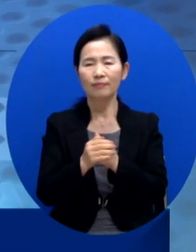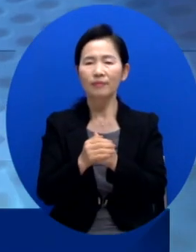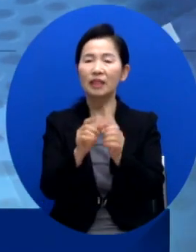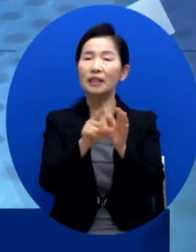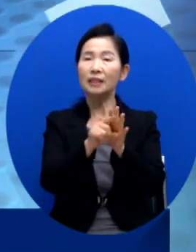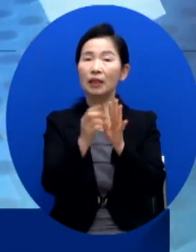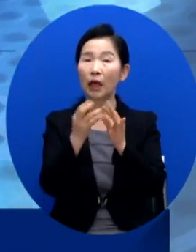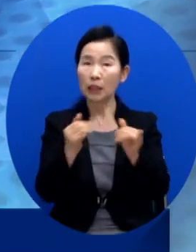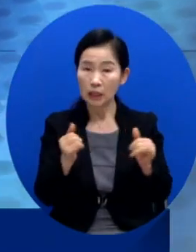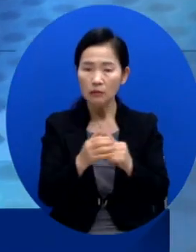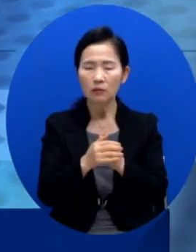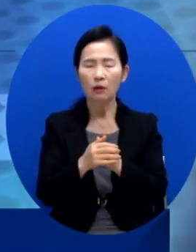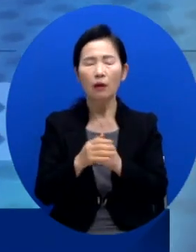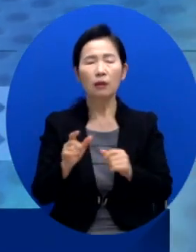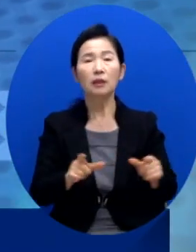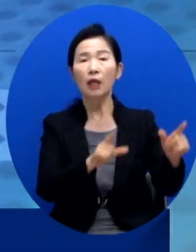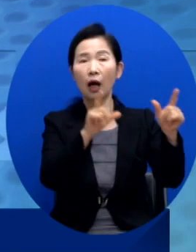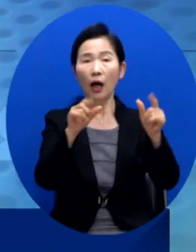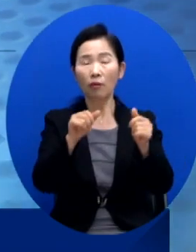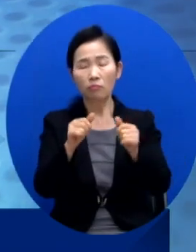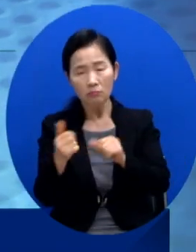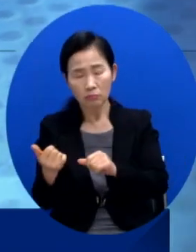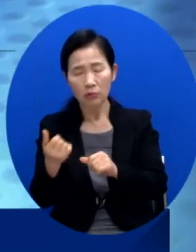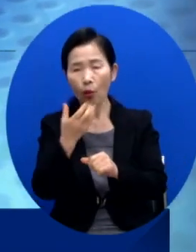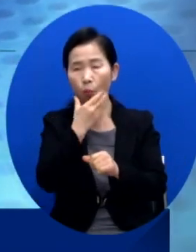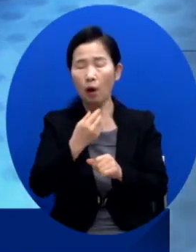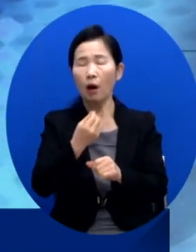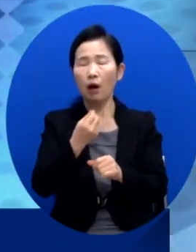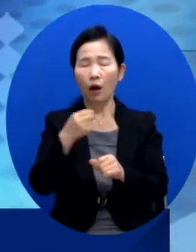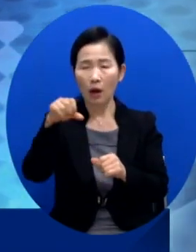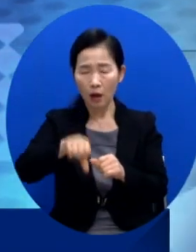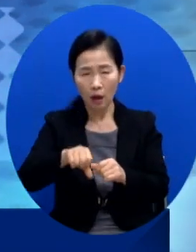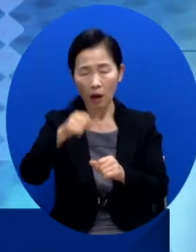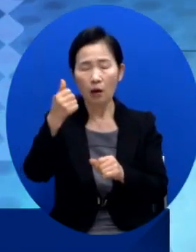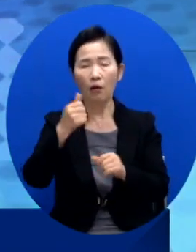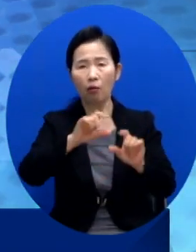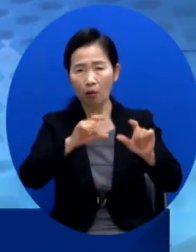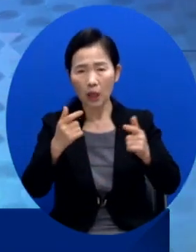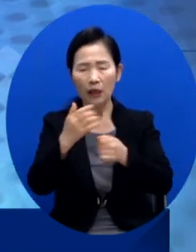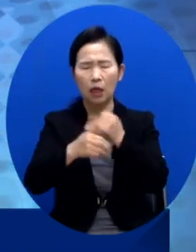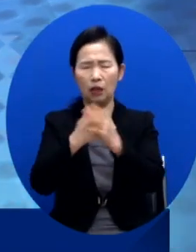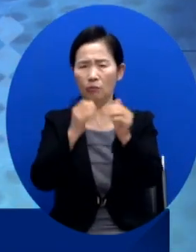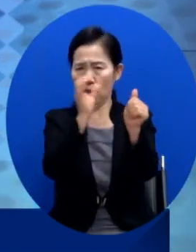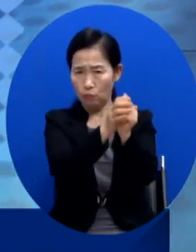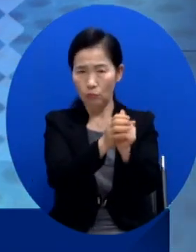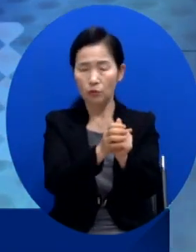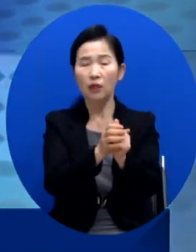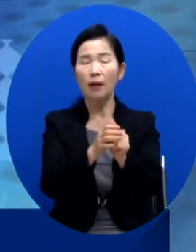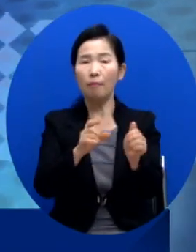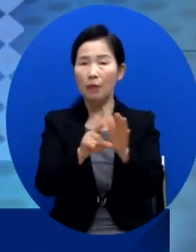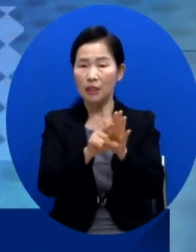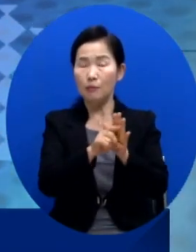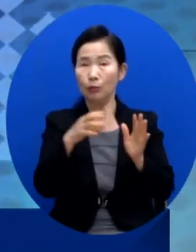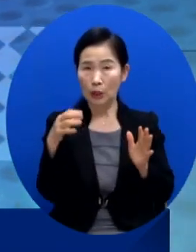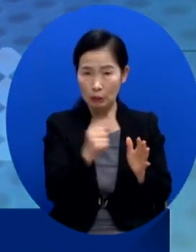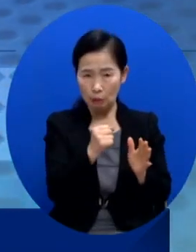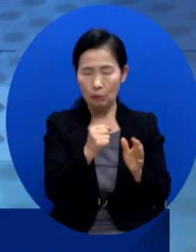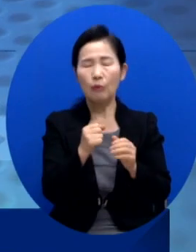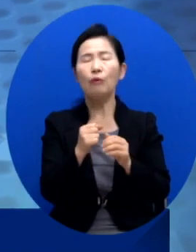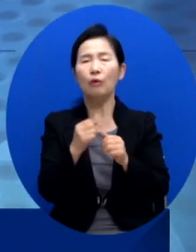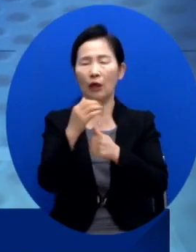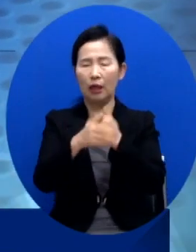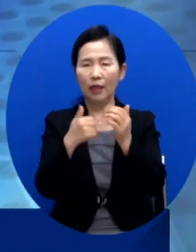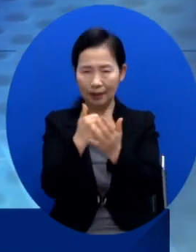신앙인은 생사복을 주장하시는 하나님의 말씀을 지키는 자가 복이 있다고 믿는 믿음으로 주술문화를 이길 수 있습니다. 미래는 우리 영역이